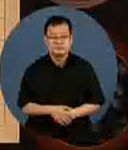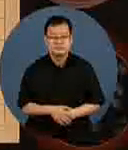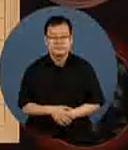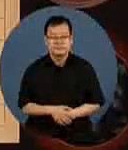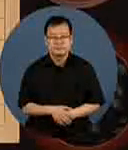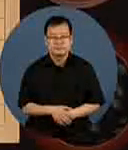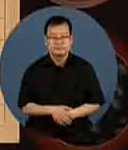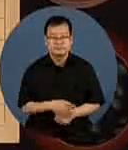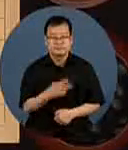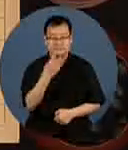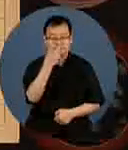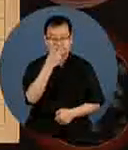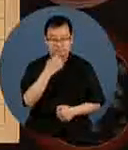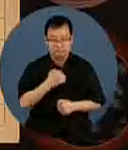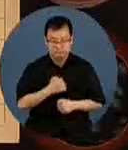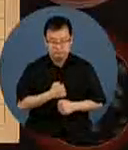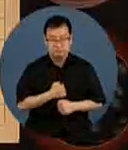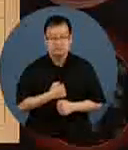자, 지켰죠?